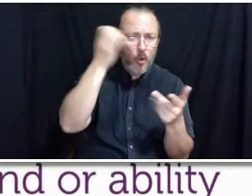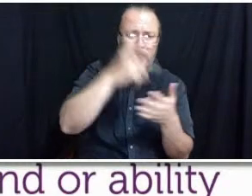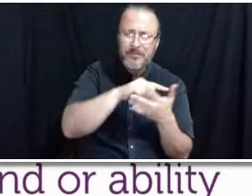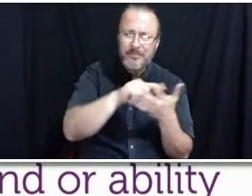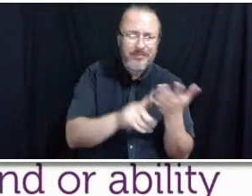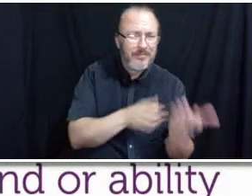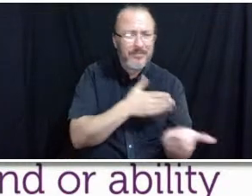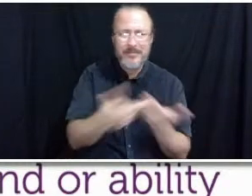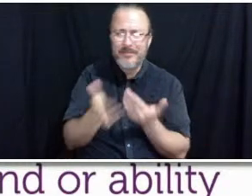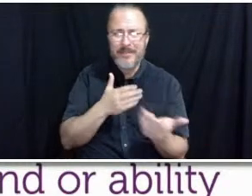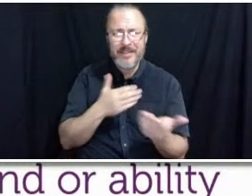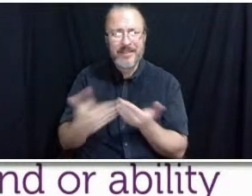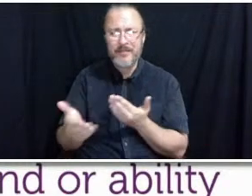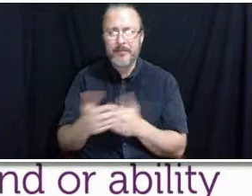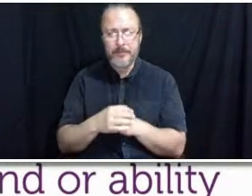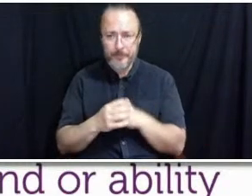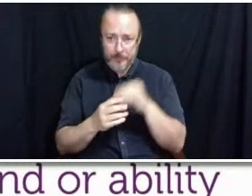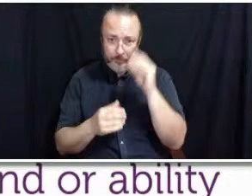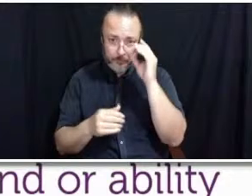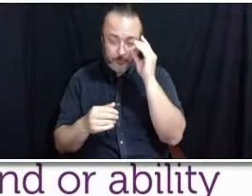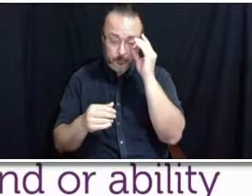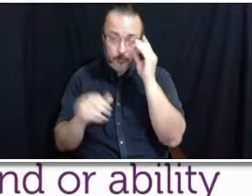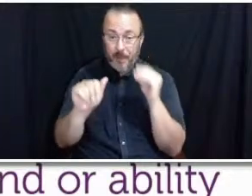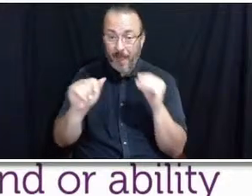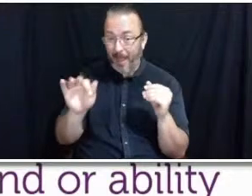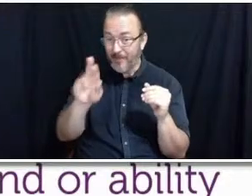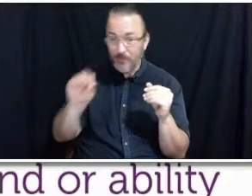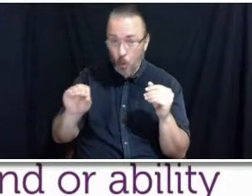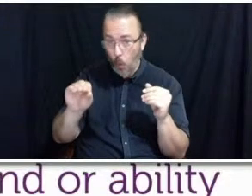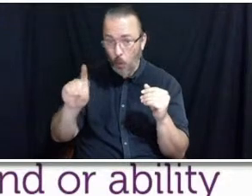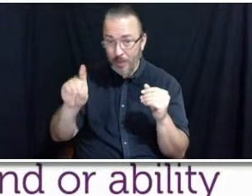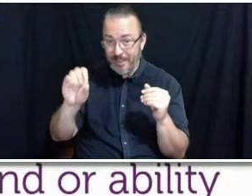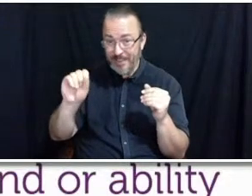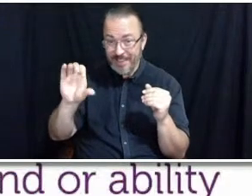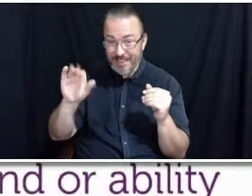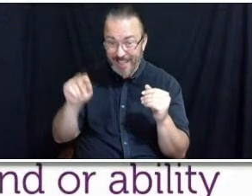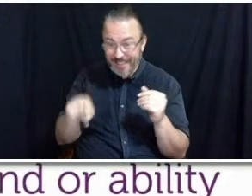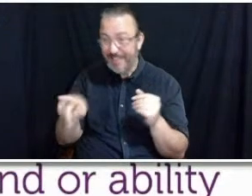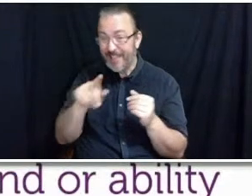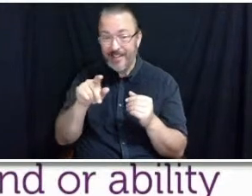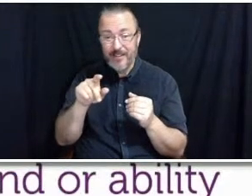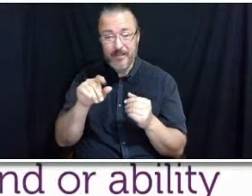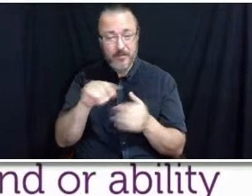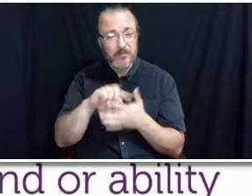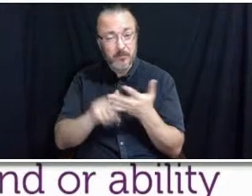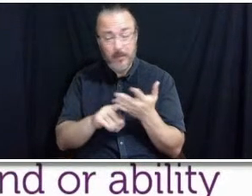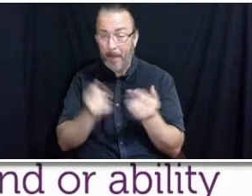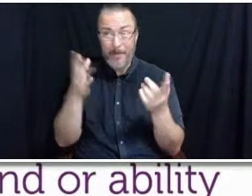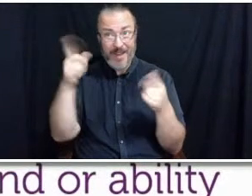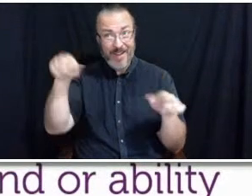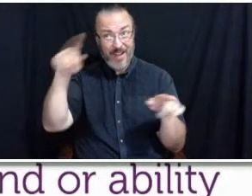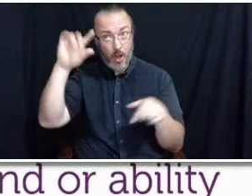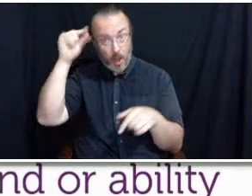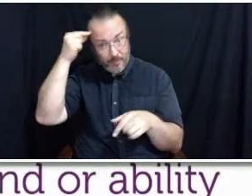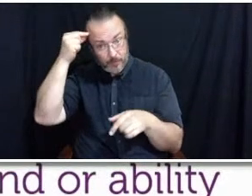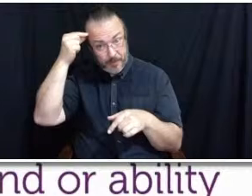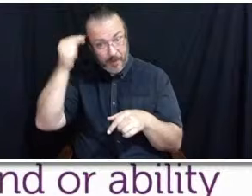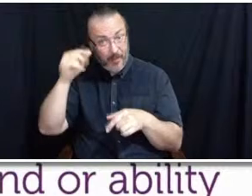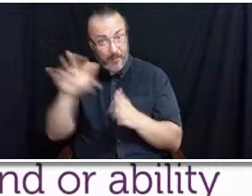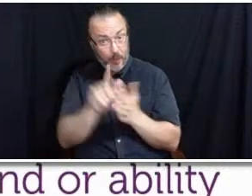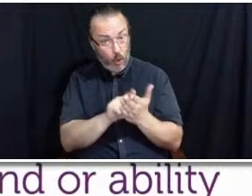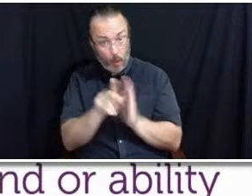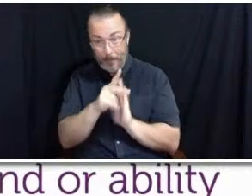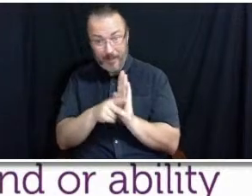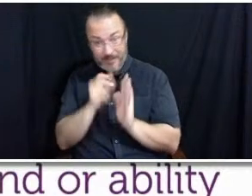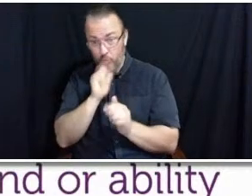les Rohingyas déplacés en Asie, les personnes d'ascendance africaine en Amérique latine, mais de nombreux gouvernements ne fondent pas leurs lois et politiques sur ce